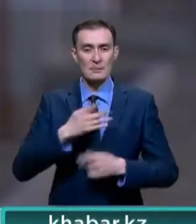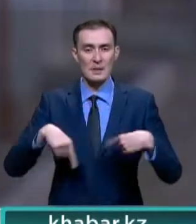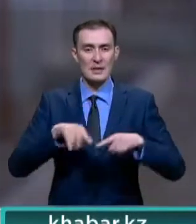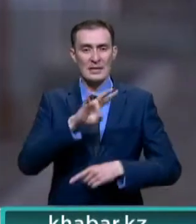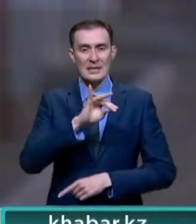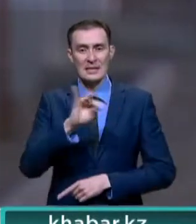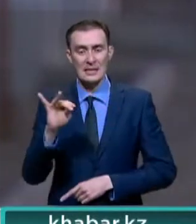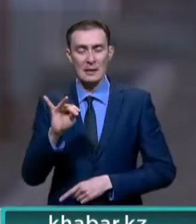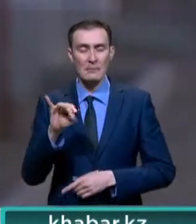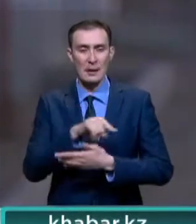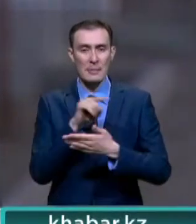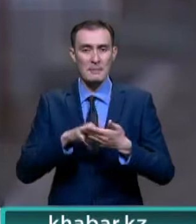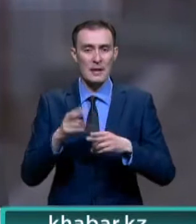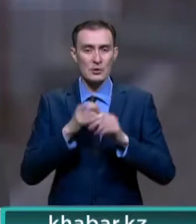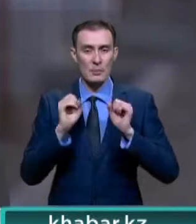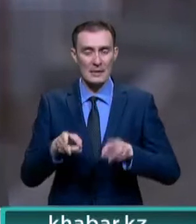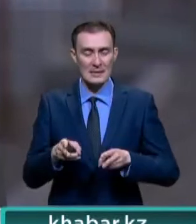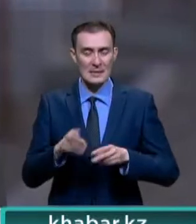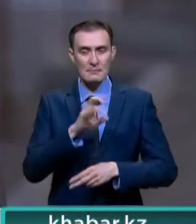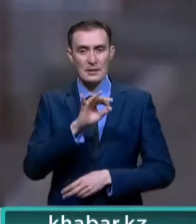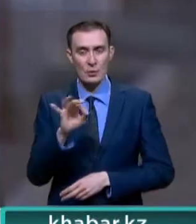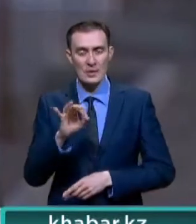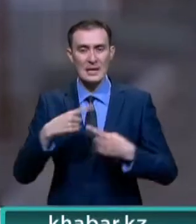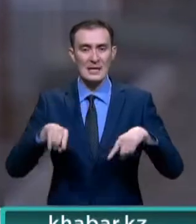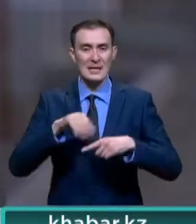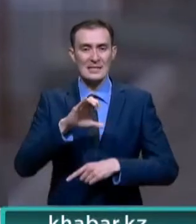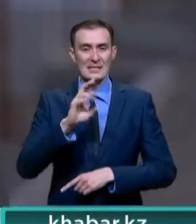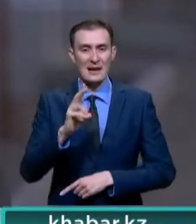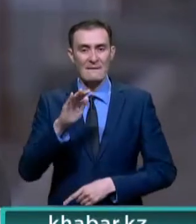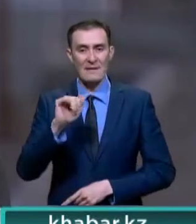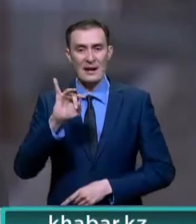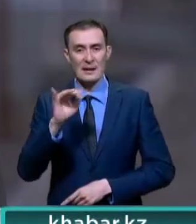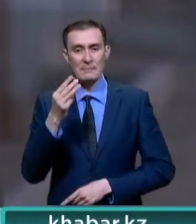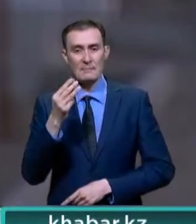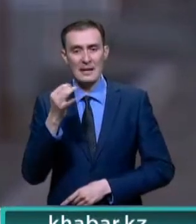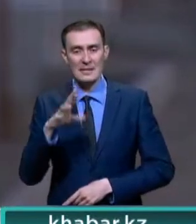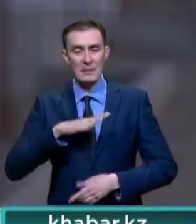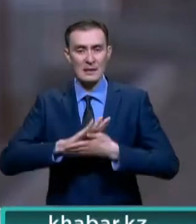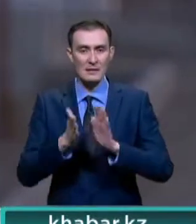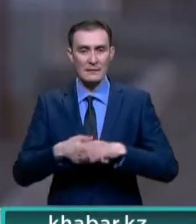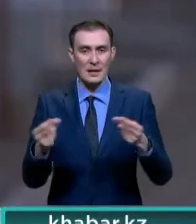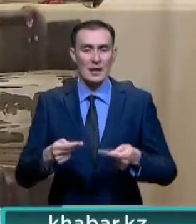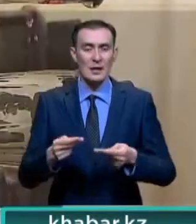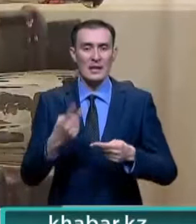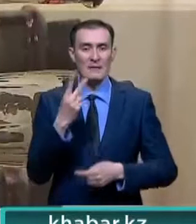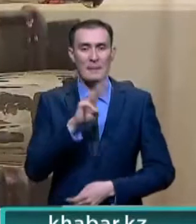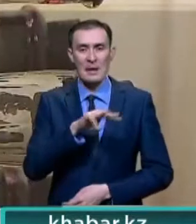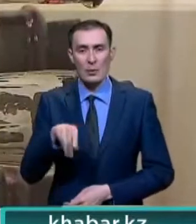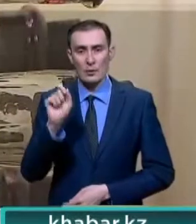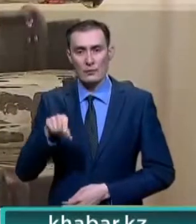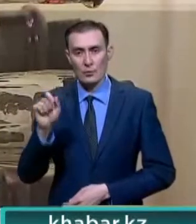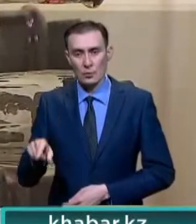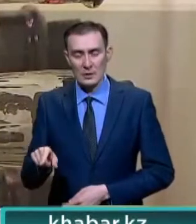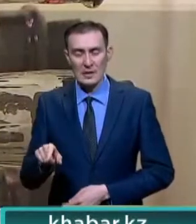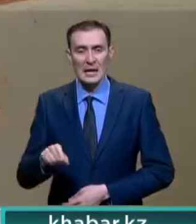институтом проблем биологической безопасности и СК «Фармация» заключен договор на поставку 2 миллионов доз вакцин.